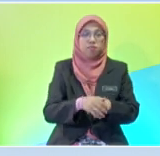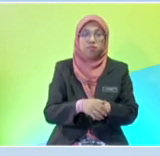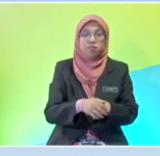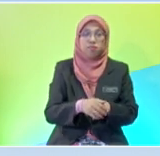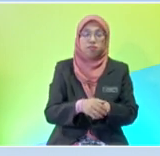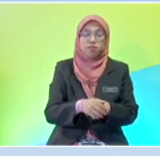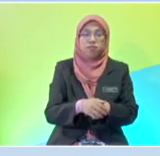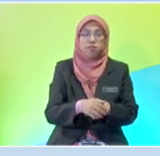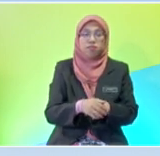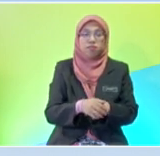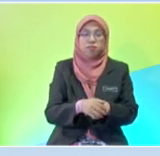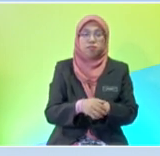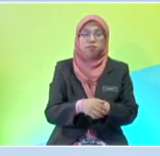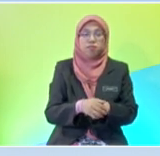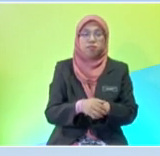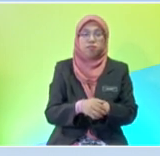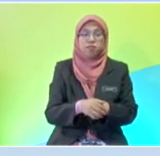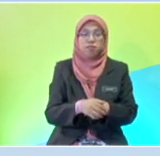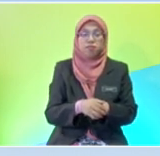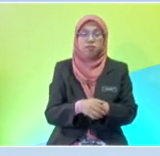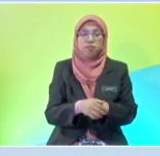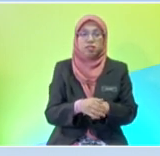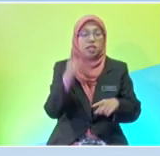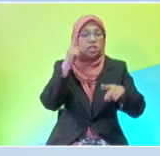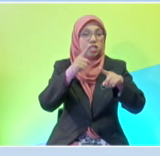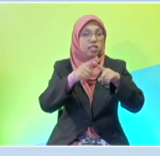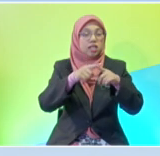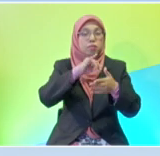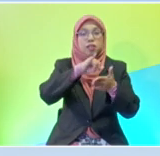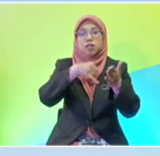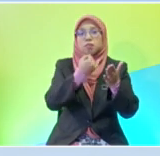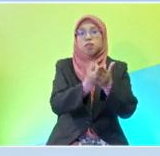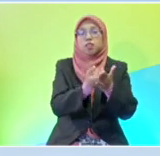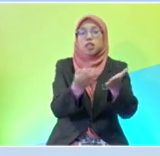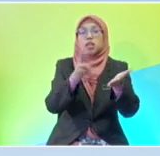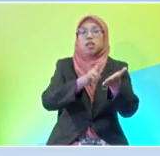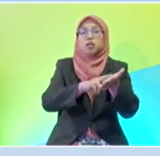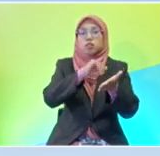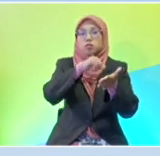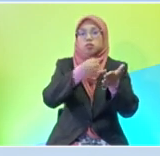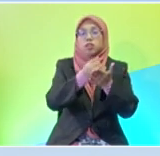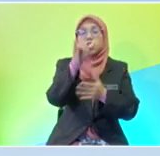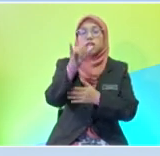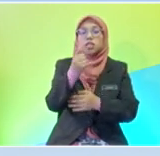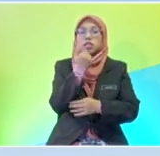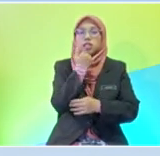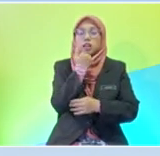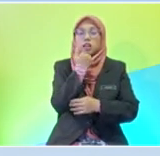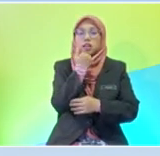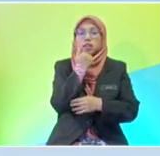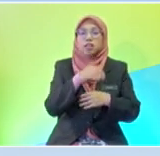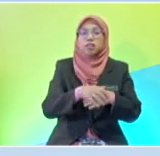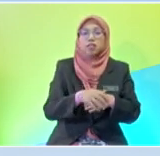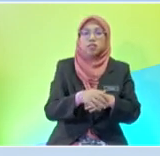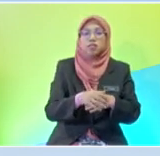sebagai 320 ke 86 yang salah di bagian debit dan kredit